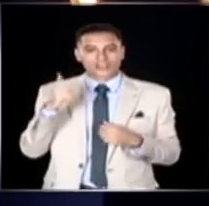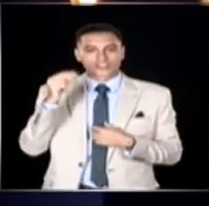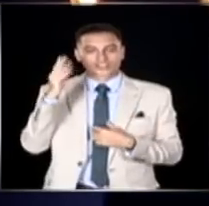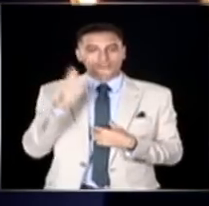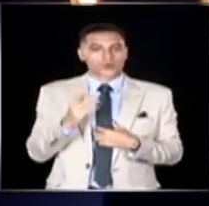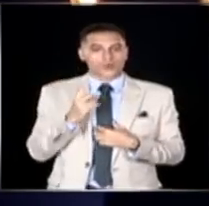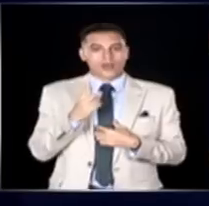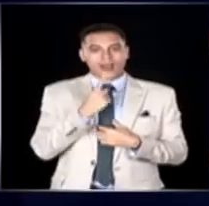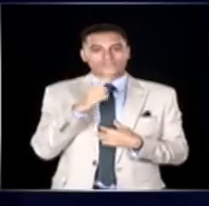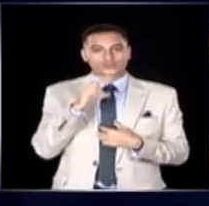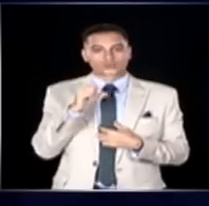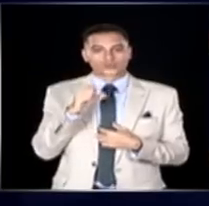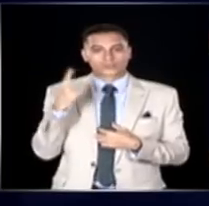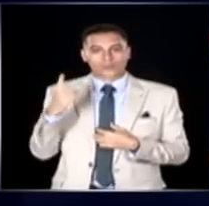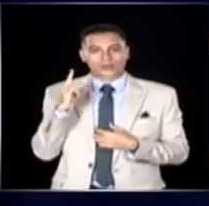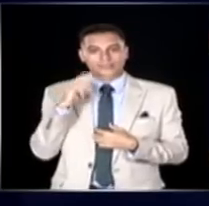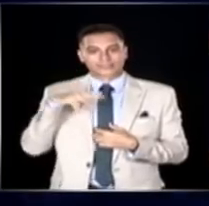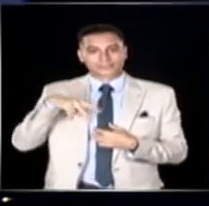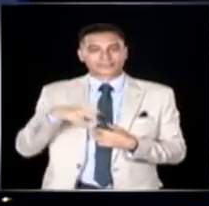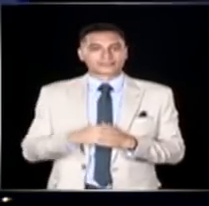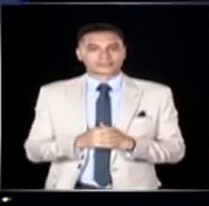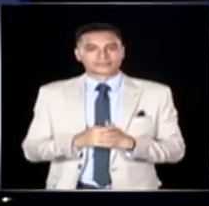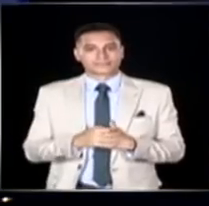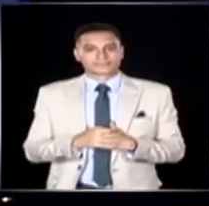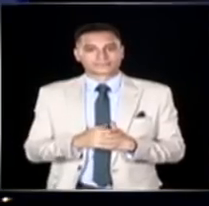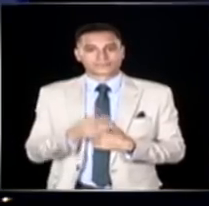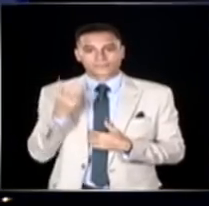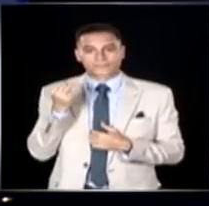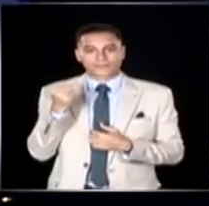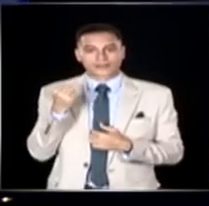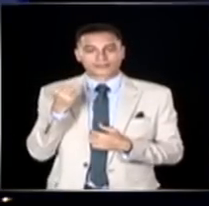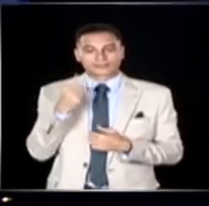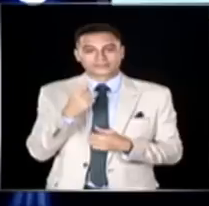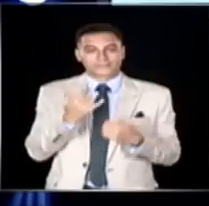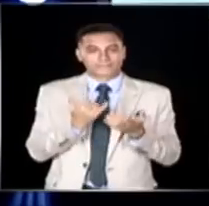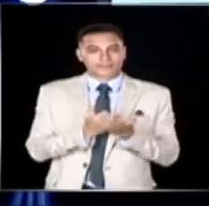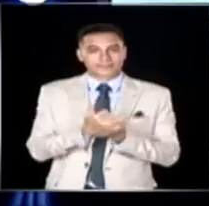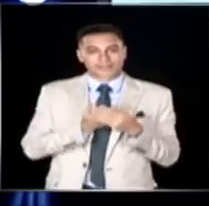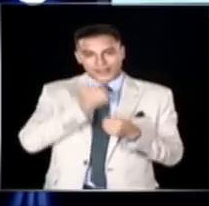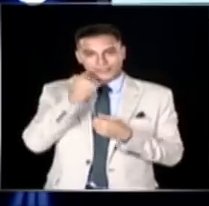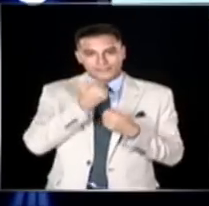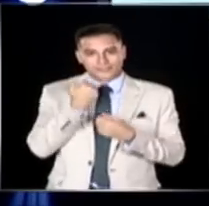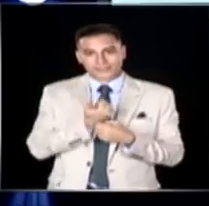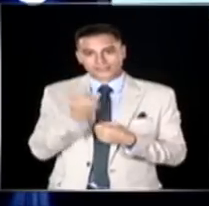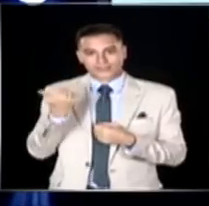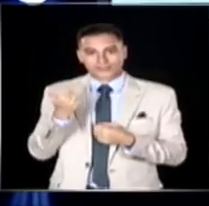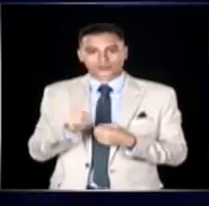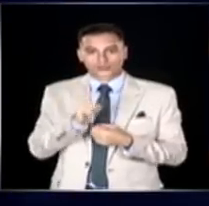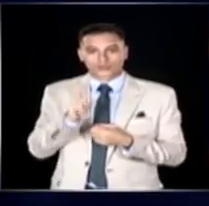20 يناير 1981. 30 مغاغة. شيماء، سؤال في